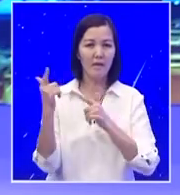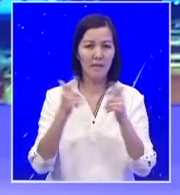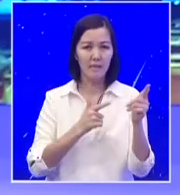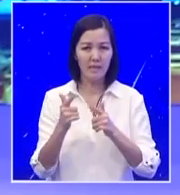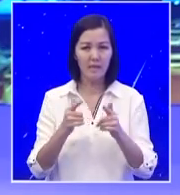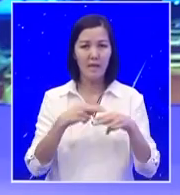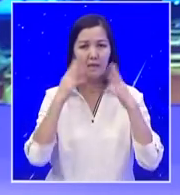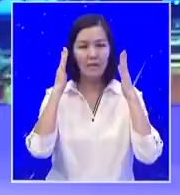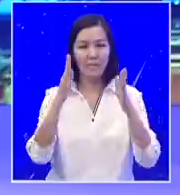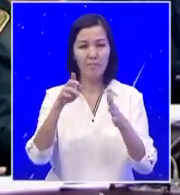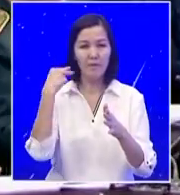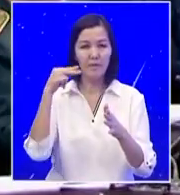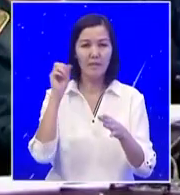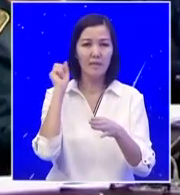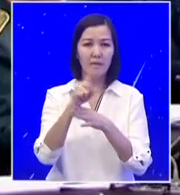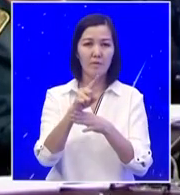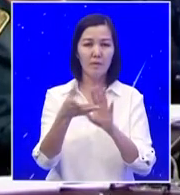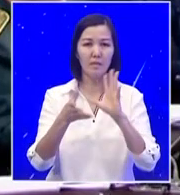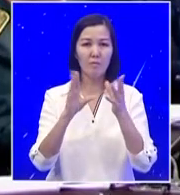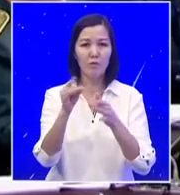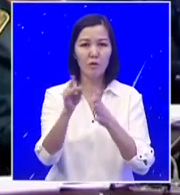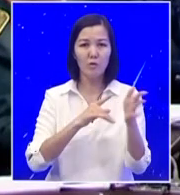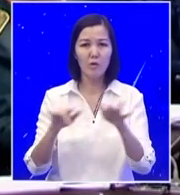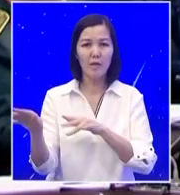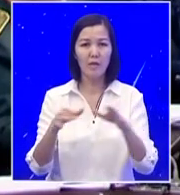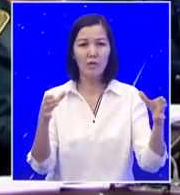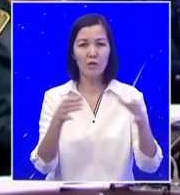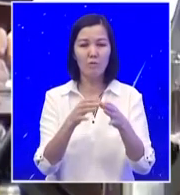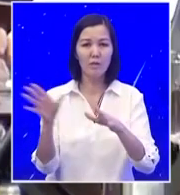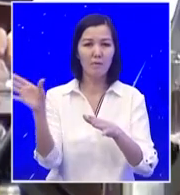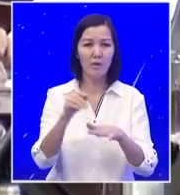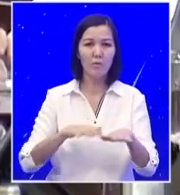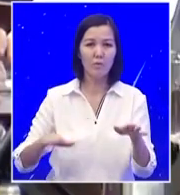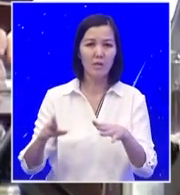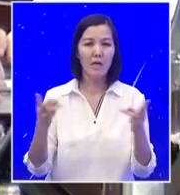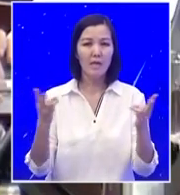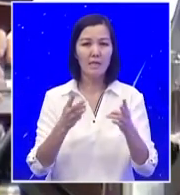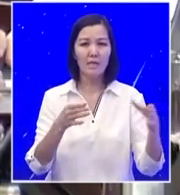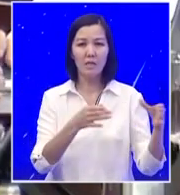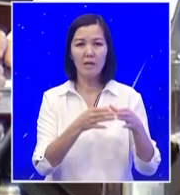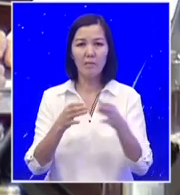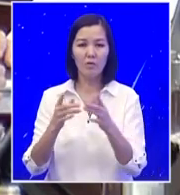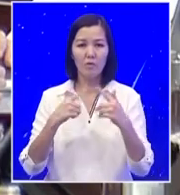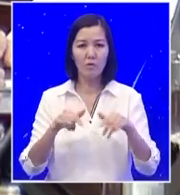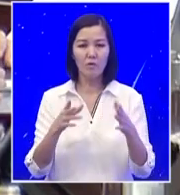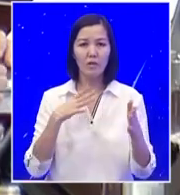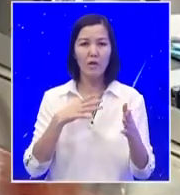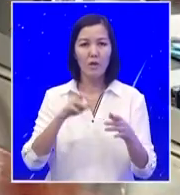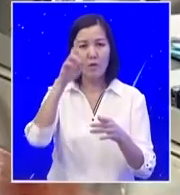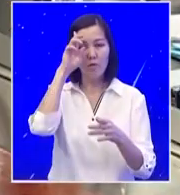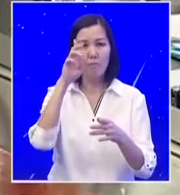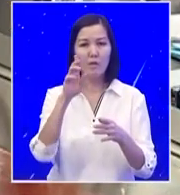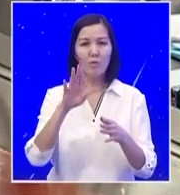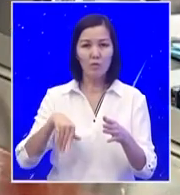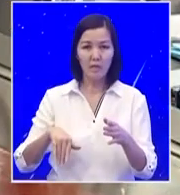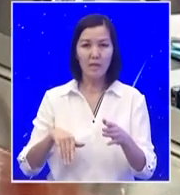жағдайды ескере отырып, президенттің тапсырмасы бойынша шұғыл әрекет ету штабы және барлық өңірлерде тиісті штабтар құрылды. Үкімет